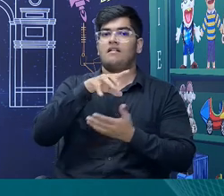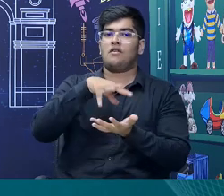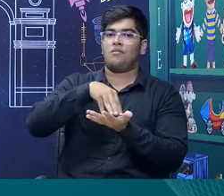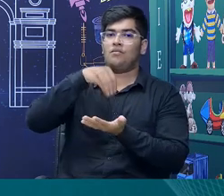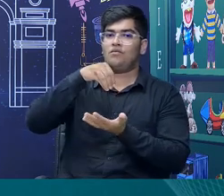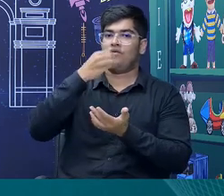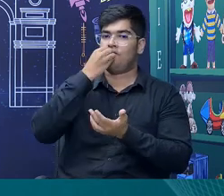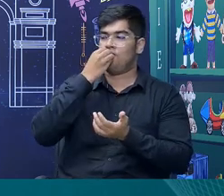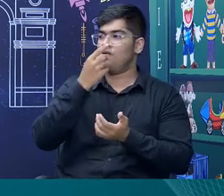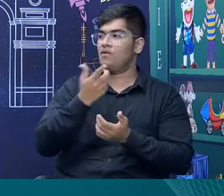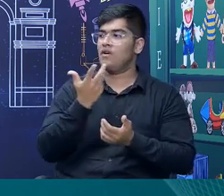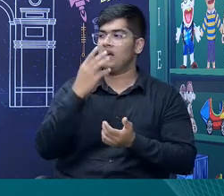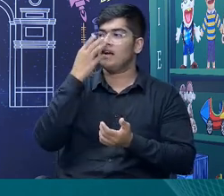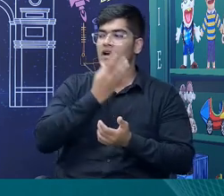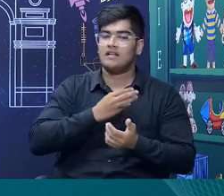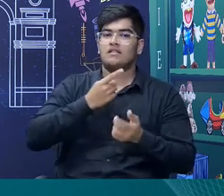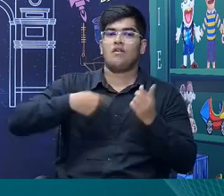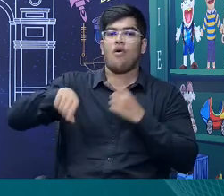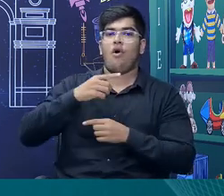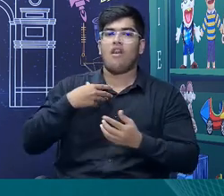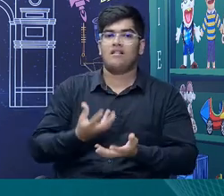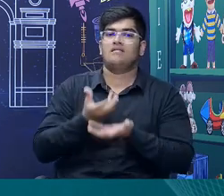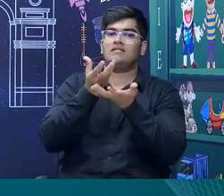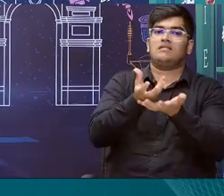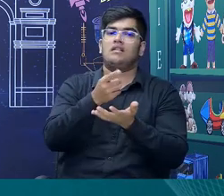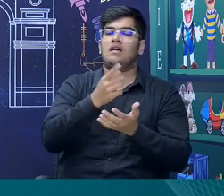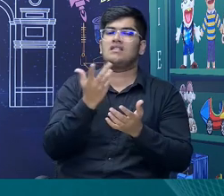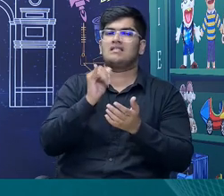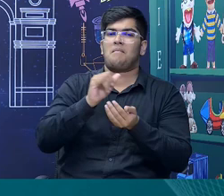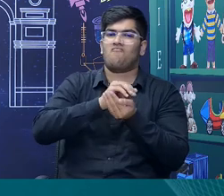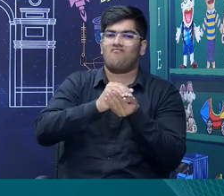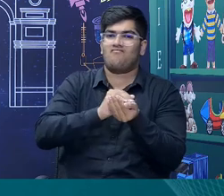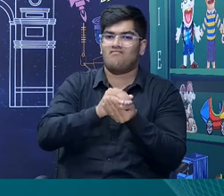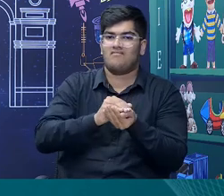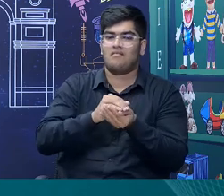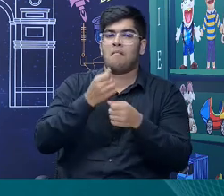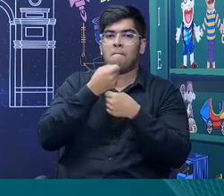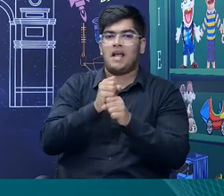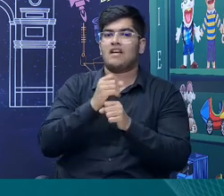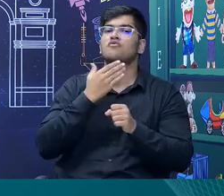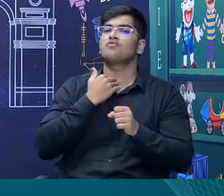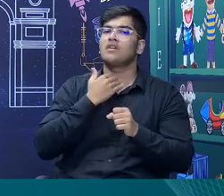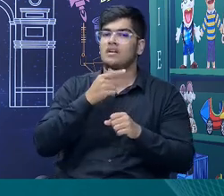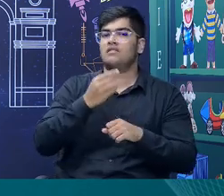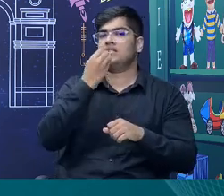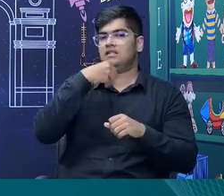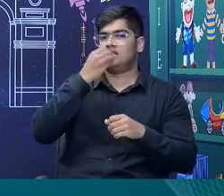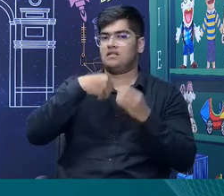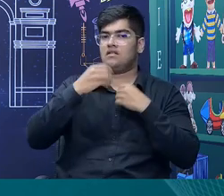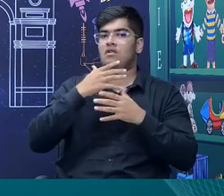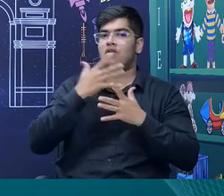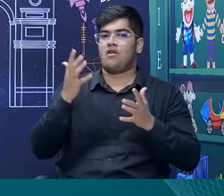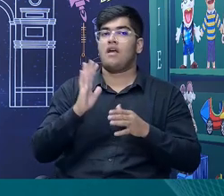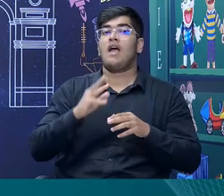जो हम गणेश जी को ऑफर करते हैं यानी की लड्डू इसका मतलब यह है की जब हम इन